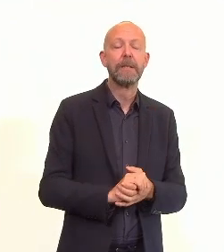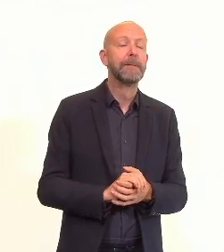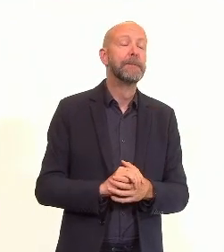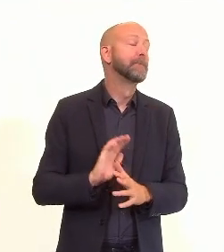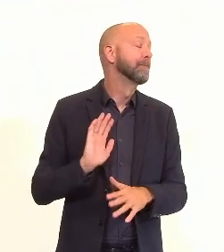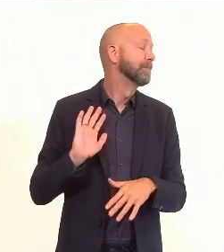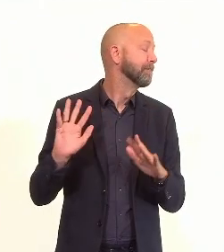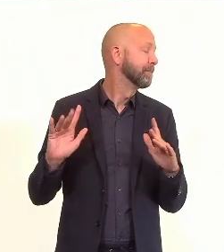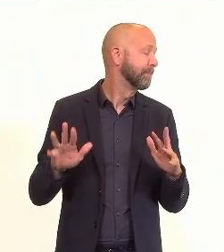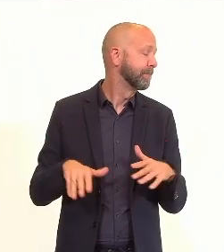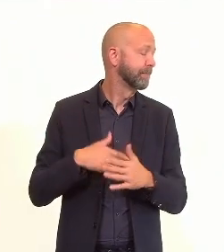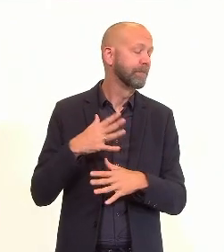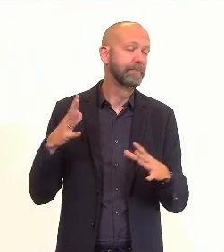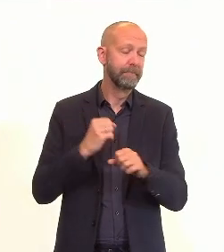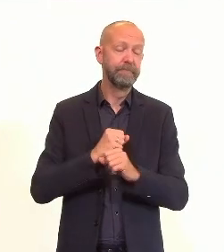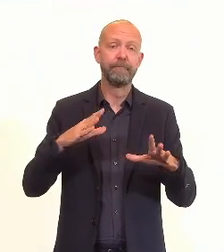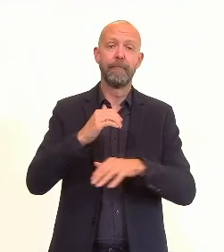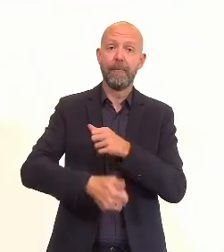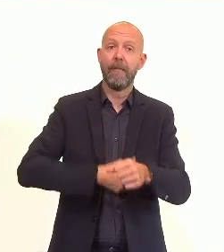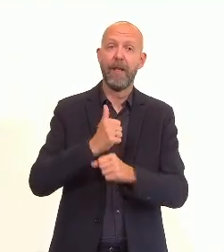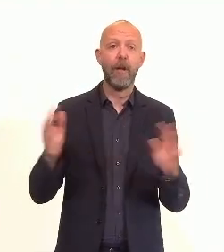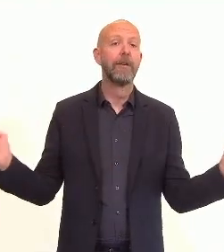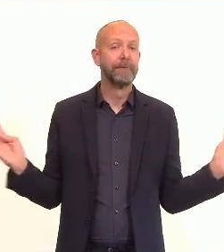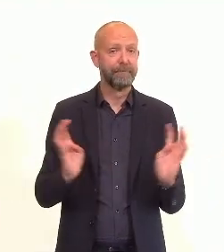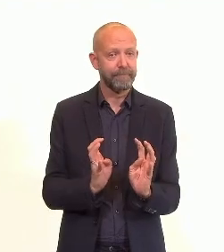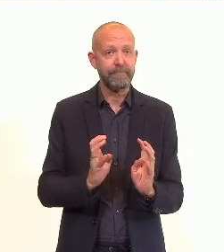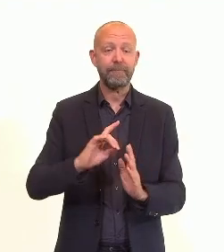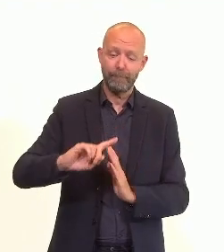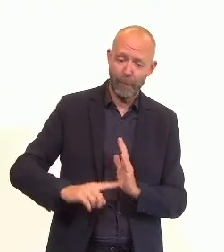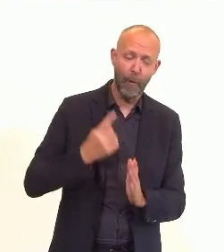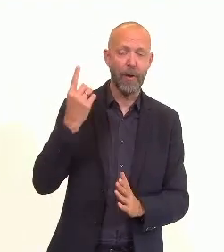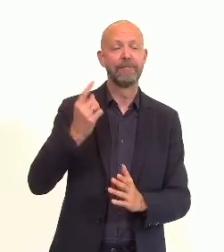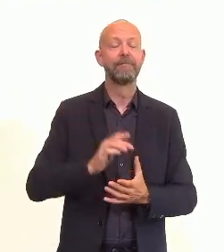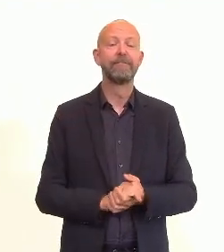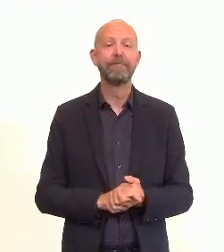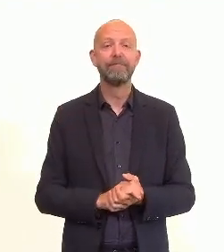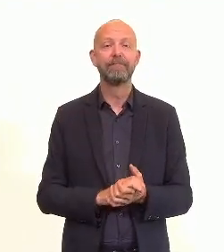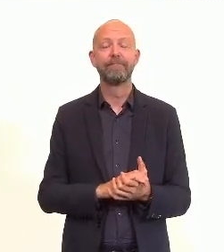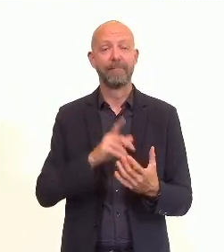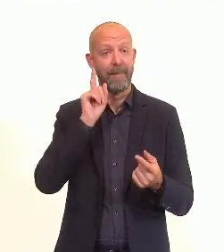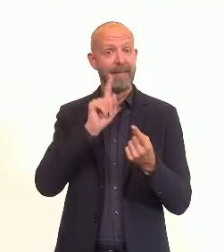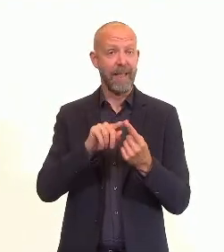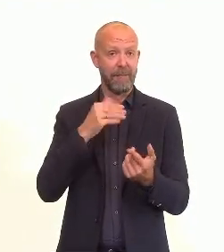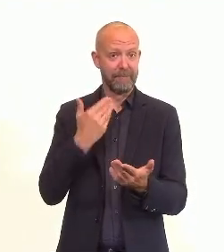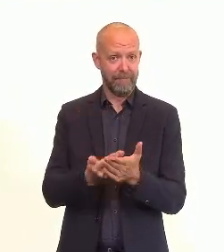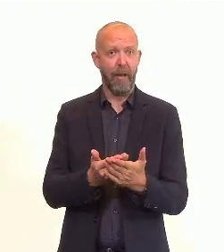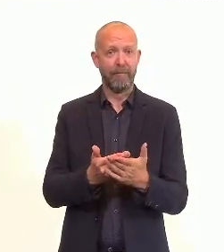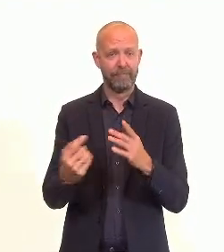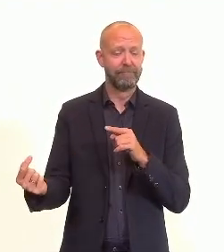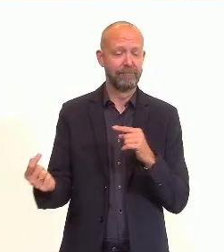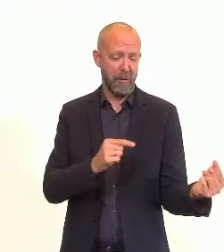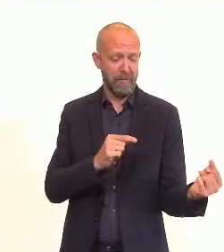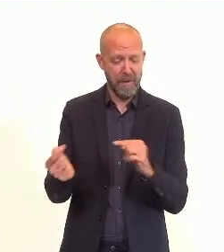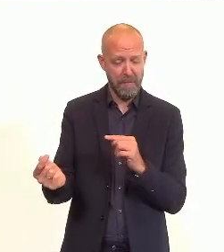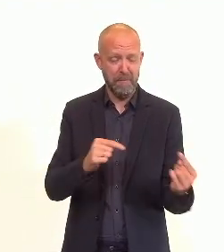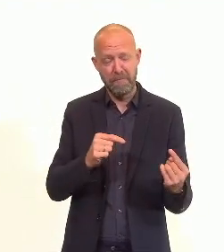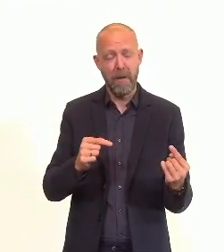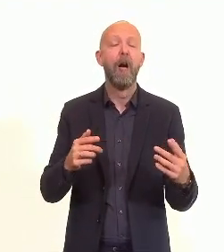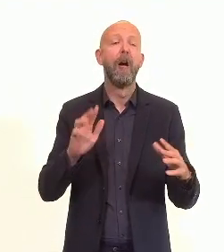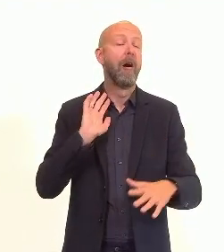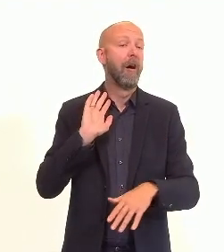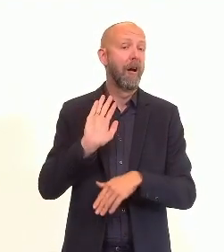se retrouve un an après et on recommence. On débat sur le thème de l'année et